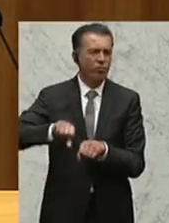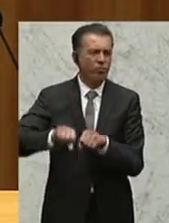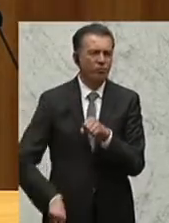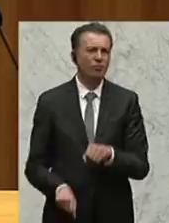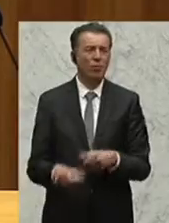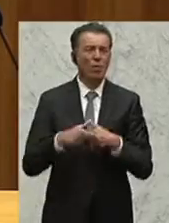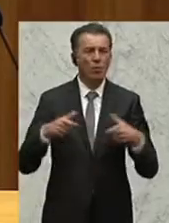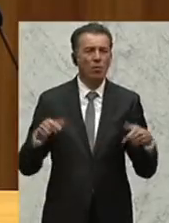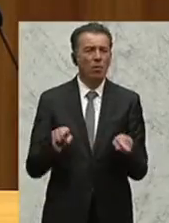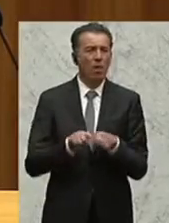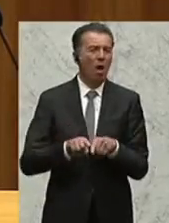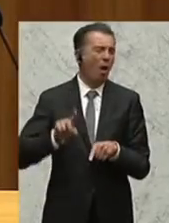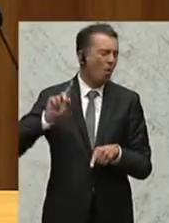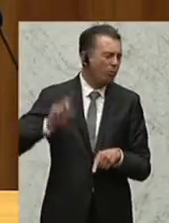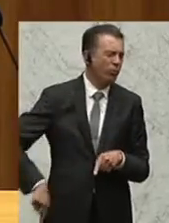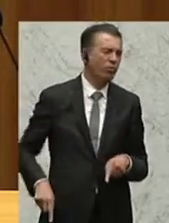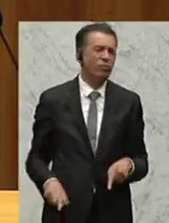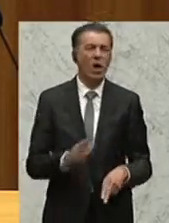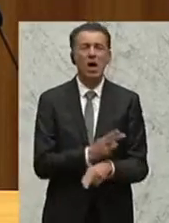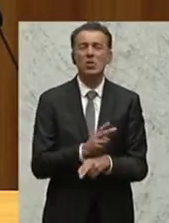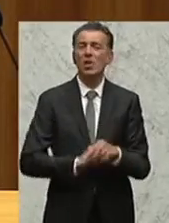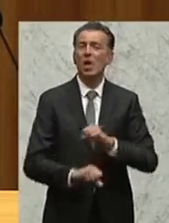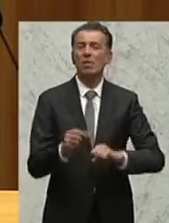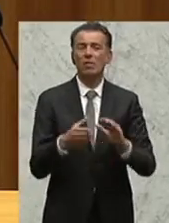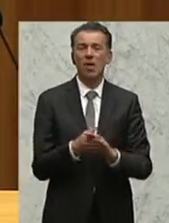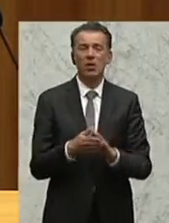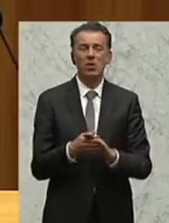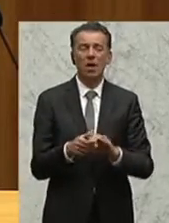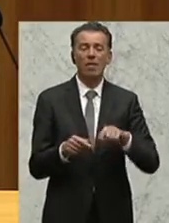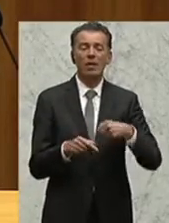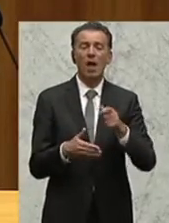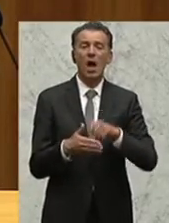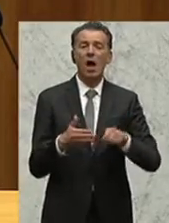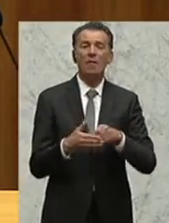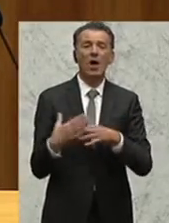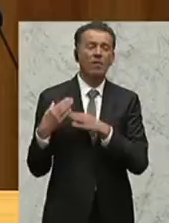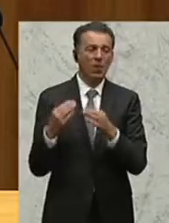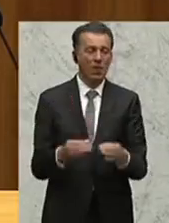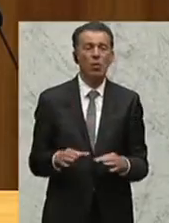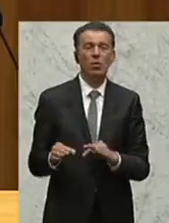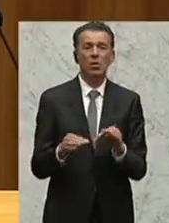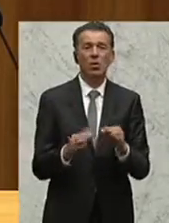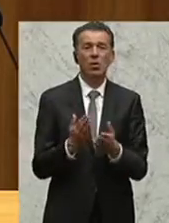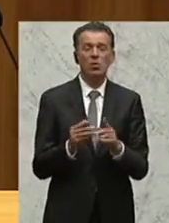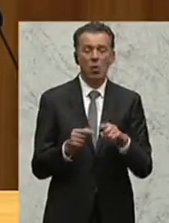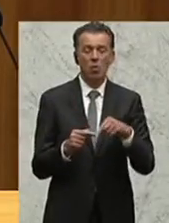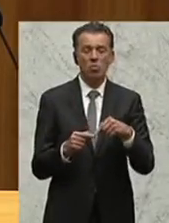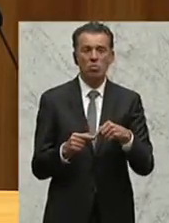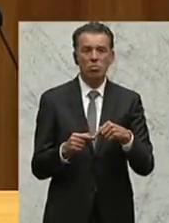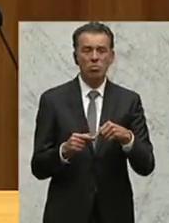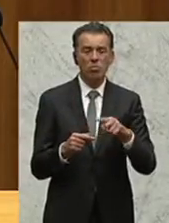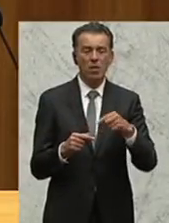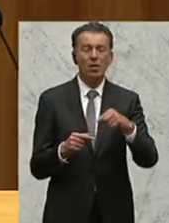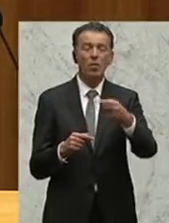Funktionäre. Die Staatsanwaltschaft wird wohl erst nach der Wahlwiederholung tätig werden, denn die findet schon am kommenden, übernächsten Sonntag